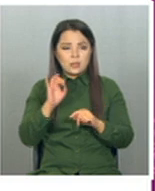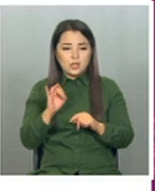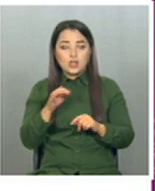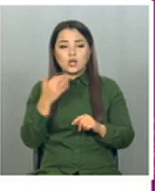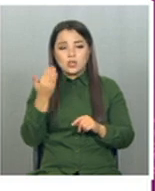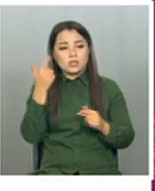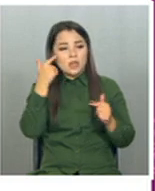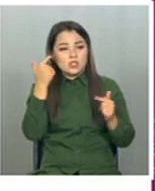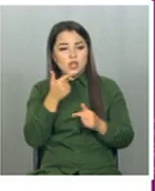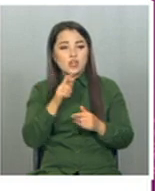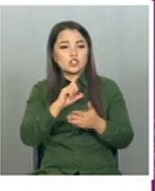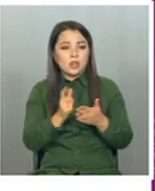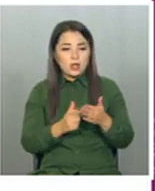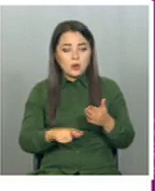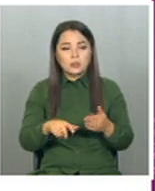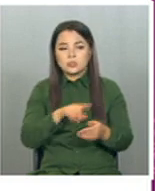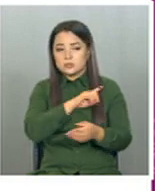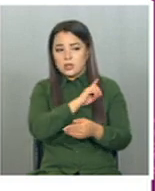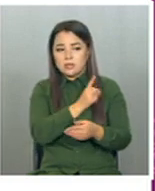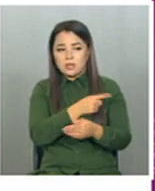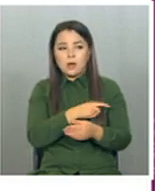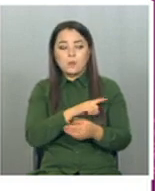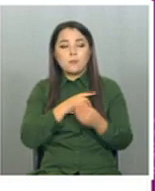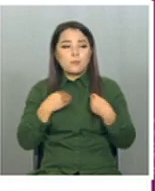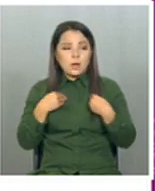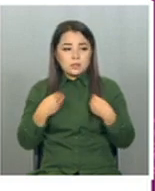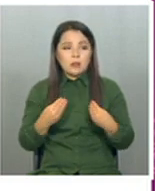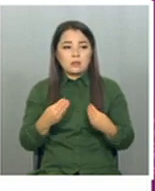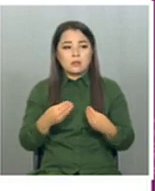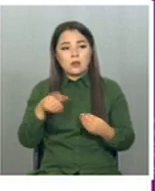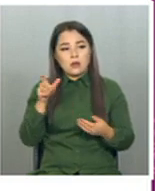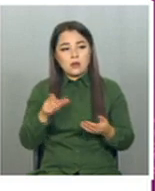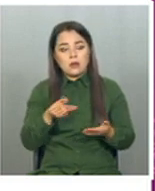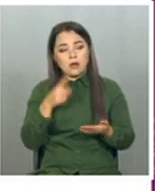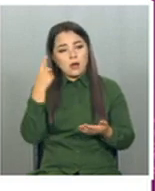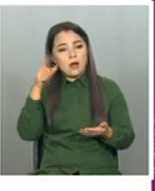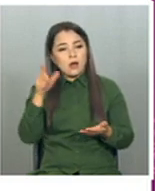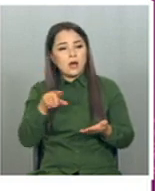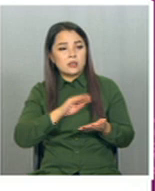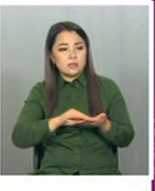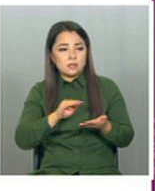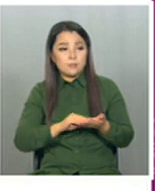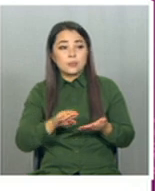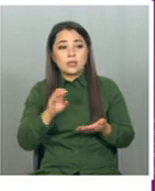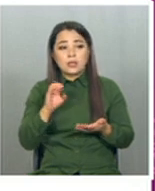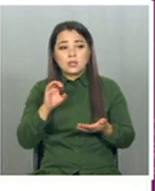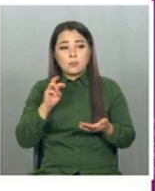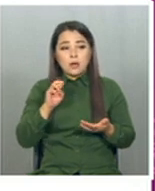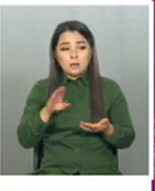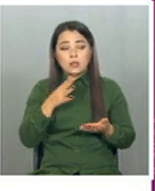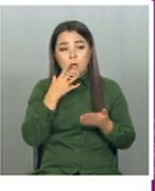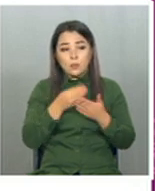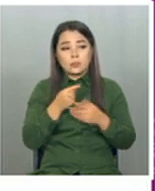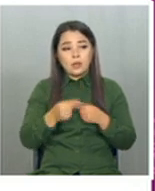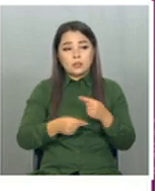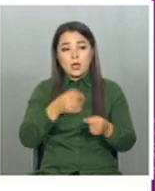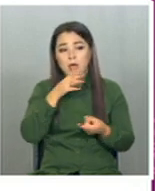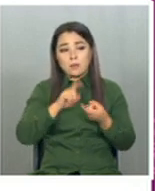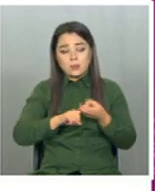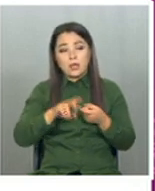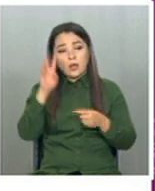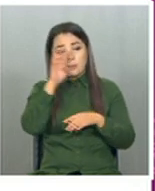жырау, ержүрек батыр, дауылпаз ақын. Есім хан өз дәуірінде